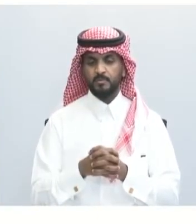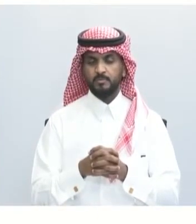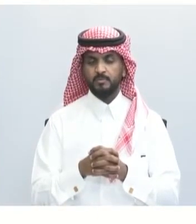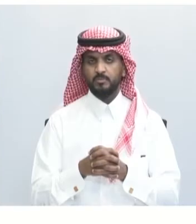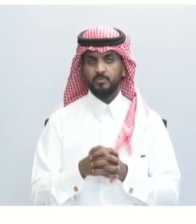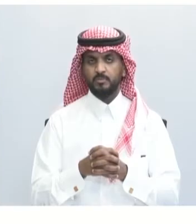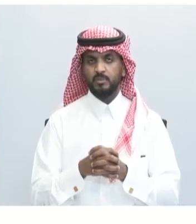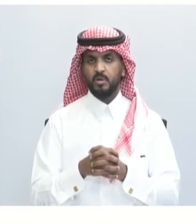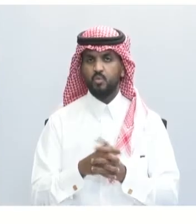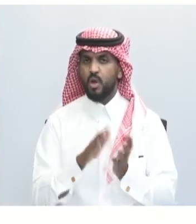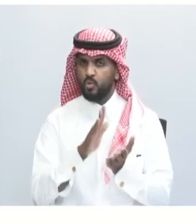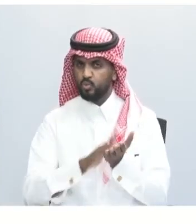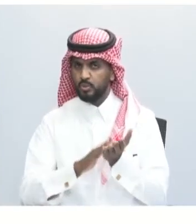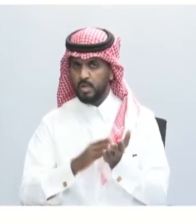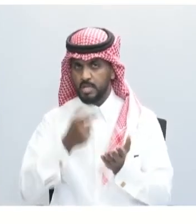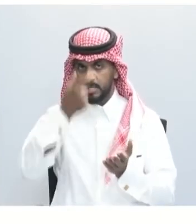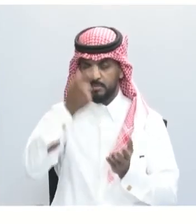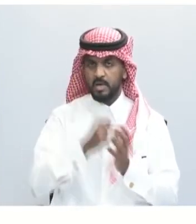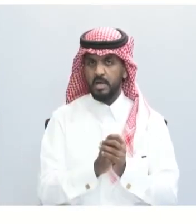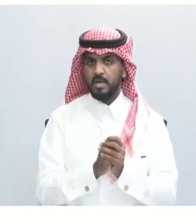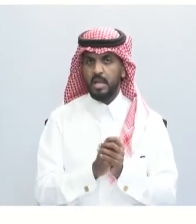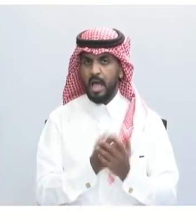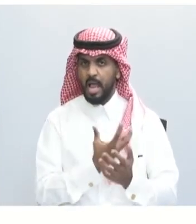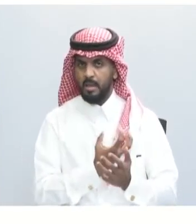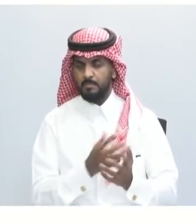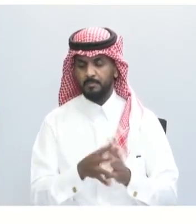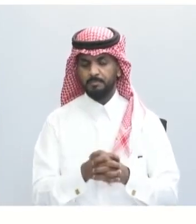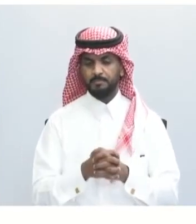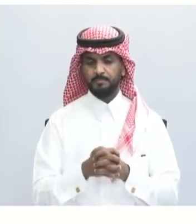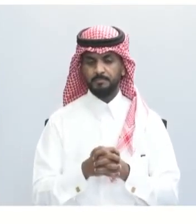الى امراض او اصابه في امراض القلب